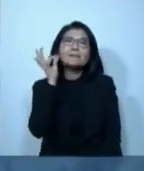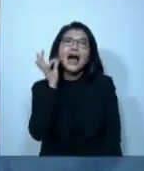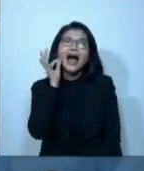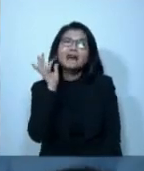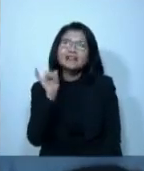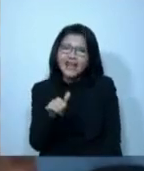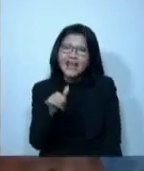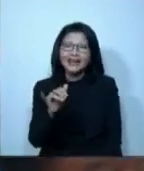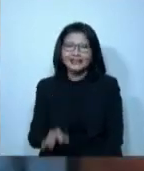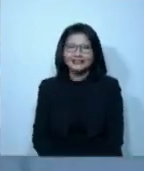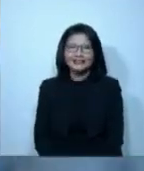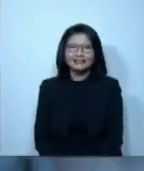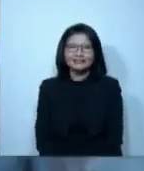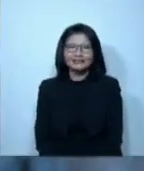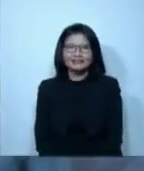Sorry ya.